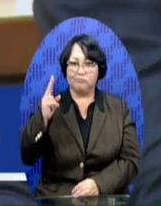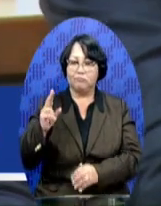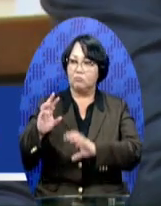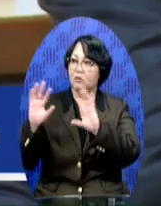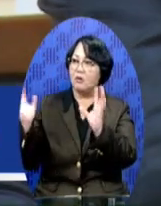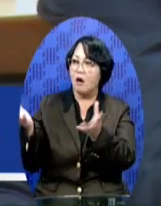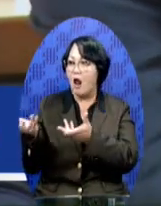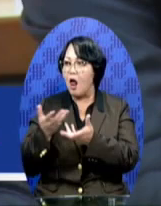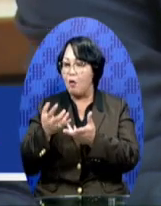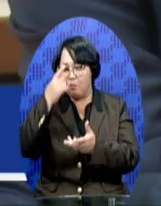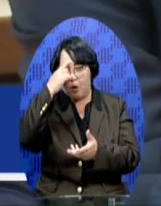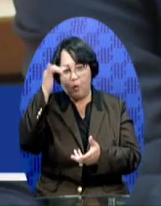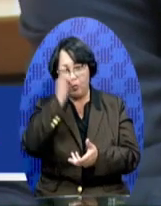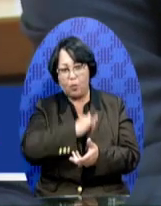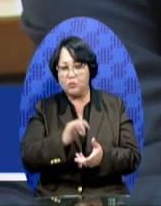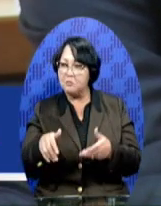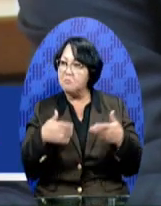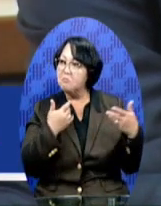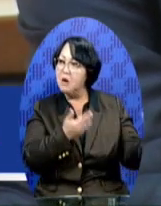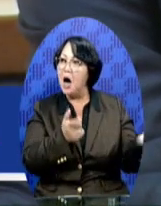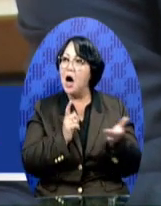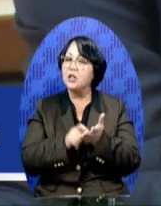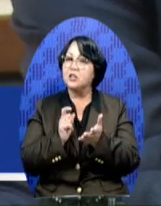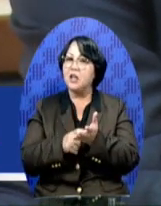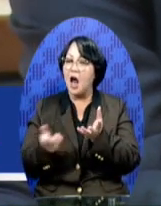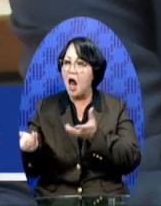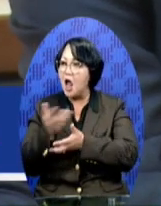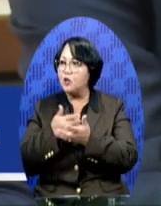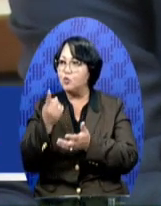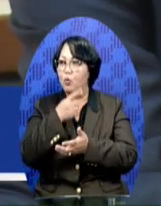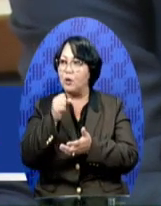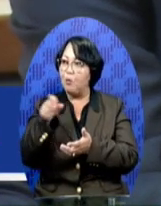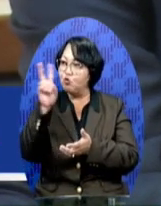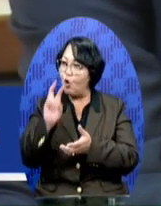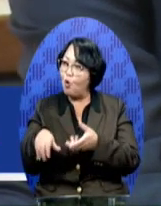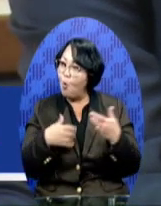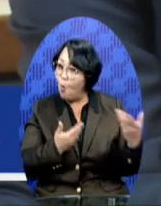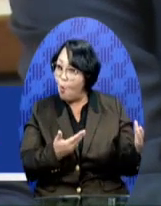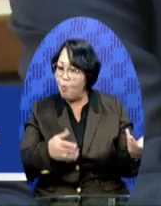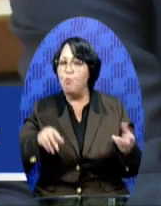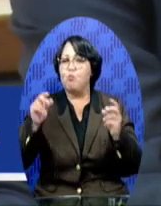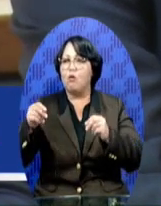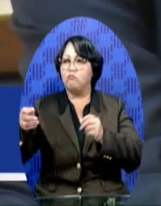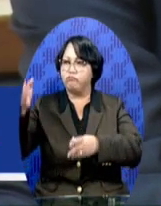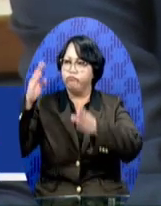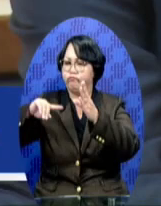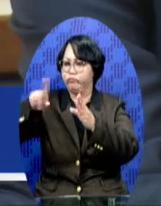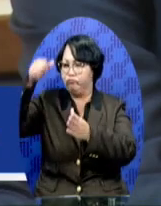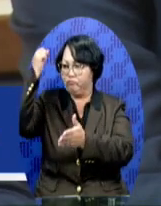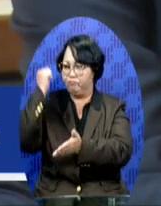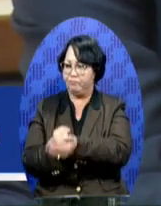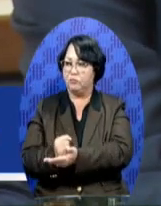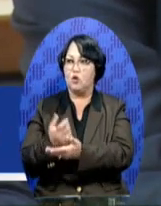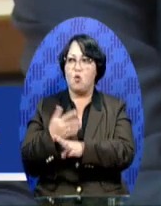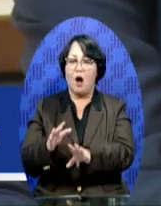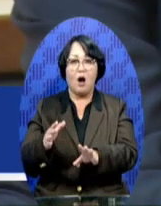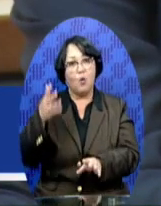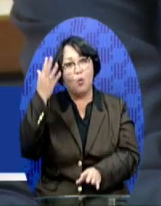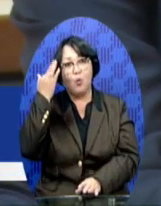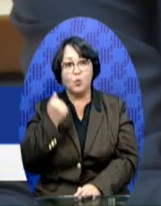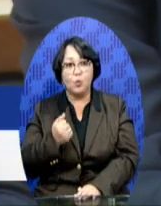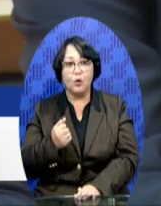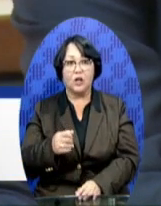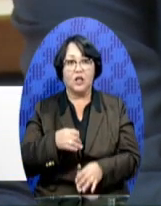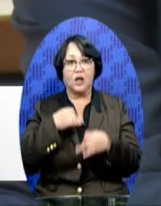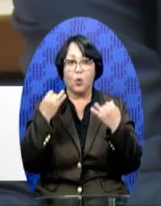болох 100 сая ам долларын одоо санхүүжилтийг бол баталсан байгаа. Тэгэхээр улсын хурлын намрын чуулганаар одоо санхүүжилтийн гэрээг